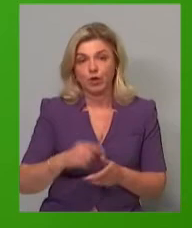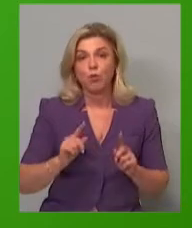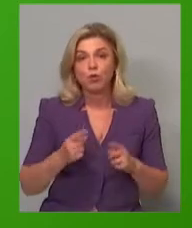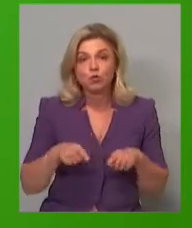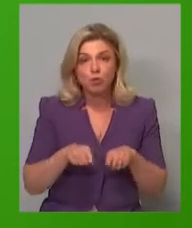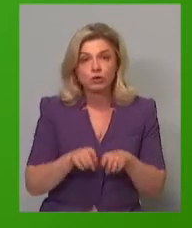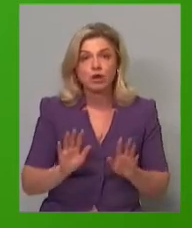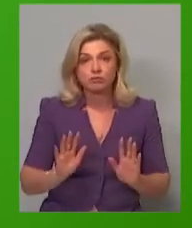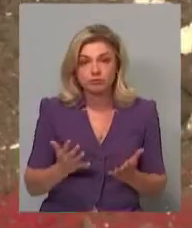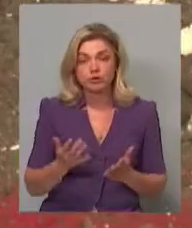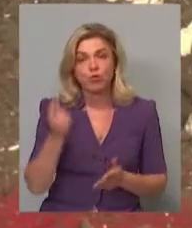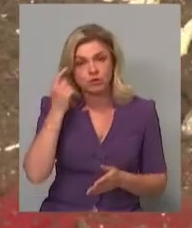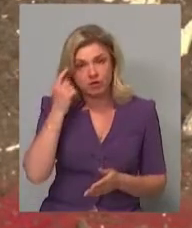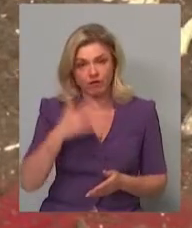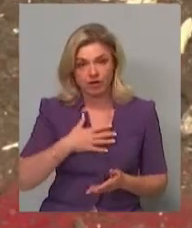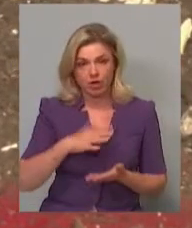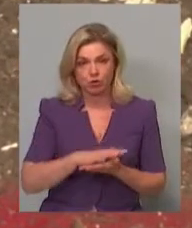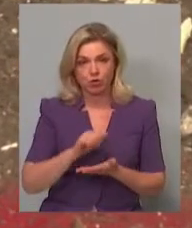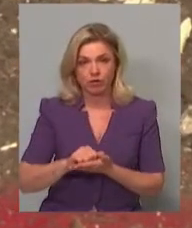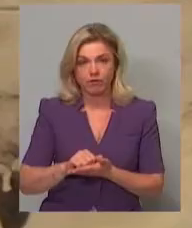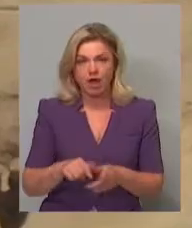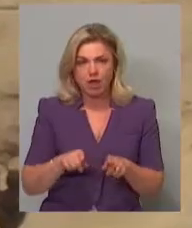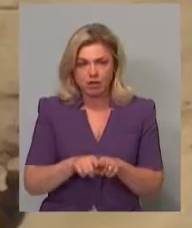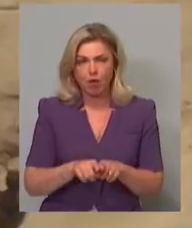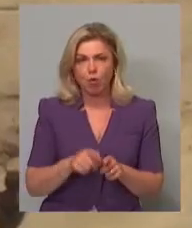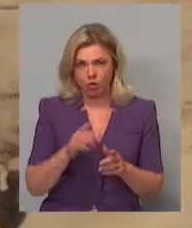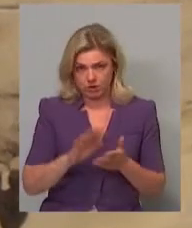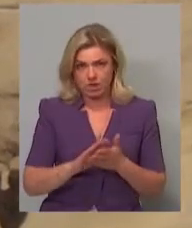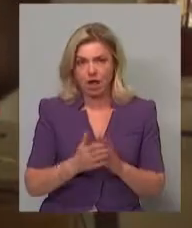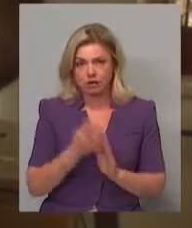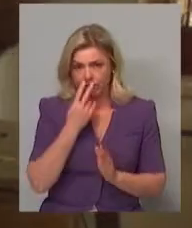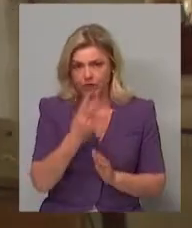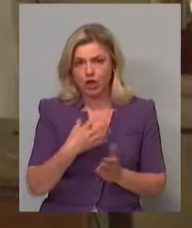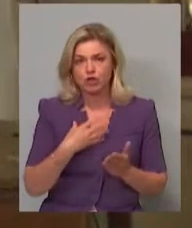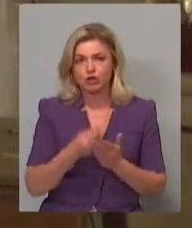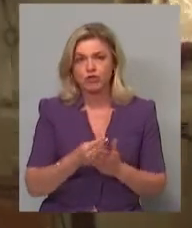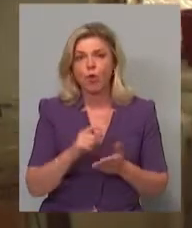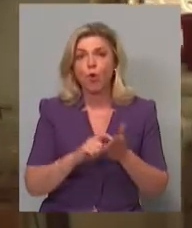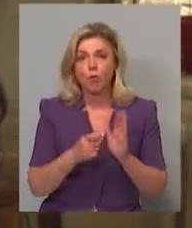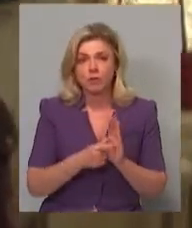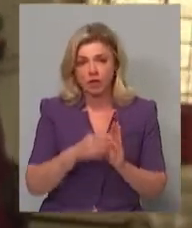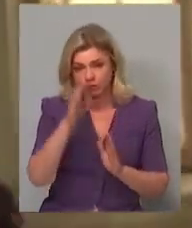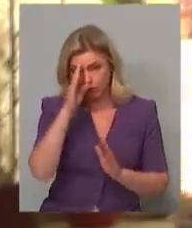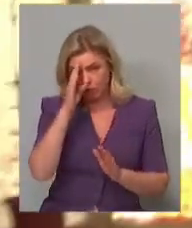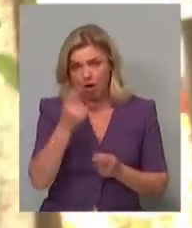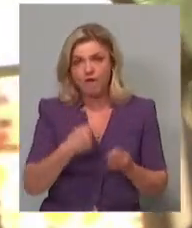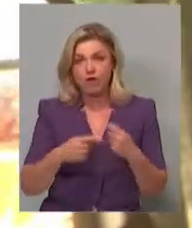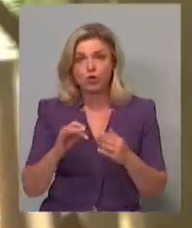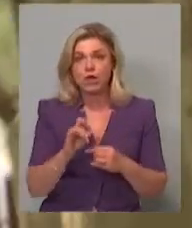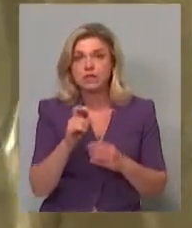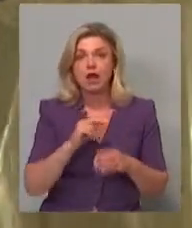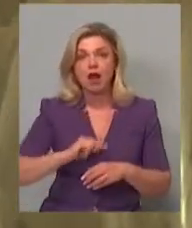Олександр Гордієнко. Ось в такому стані побачив свою кімнату Олександр Мельник, коли повернувся з роботи 2